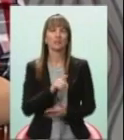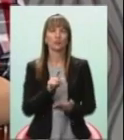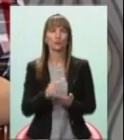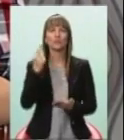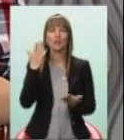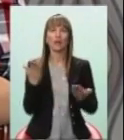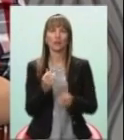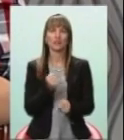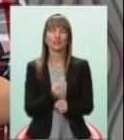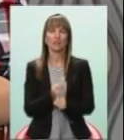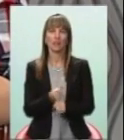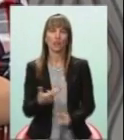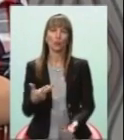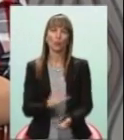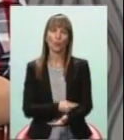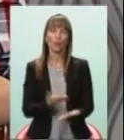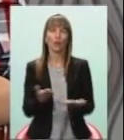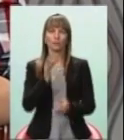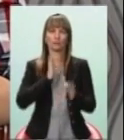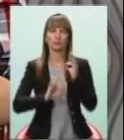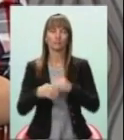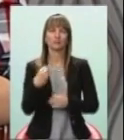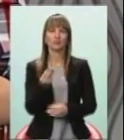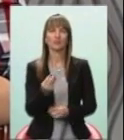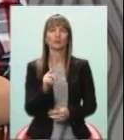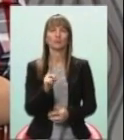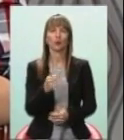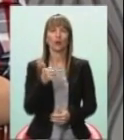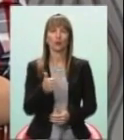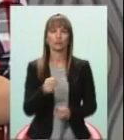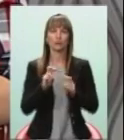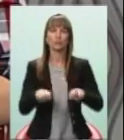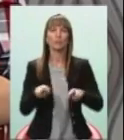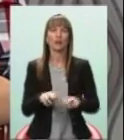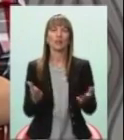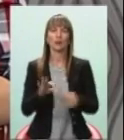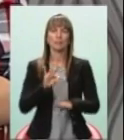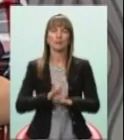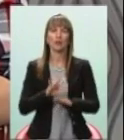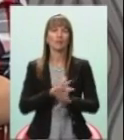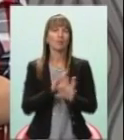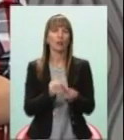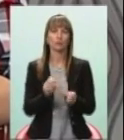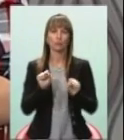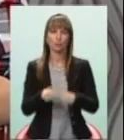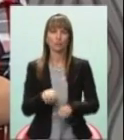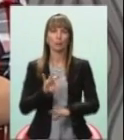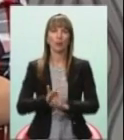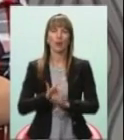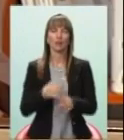яку там зробити їм вакцину, яку пігулку дати, бо дуже добре розбиратися, якими хворобами взагалі можуть хворіти